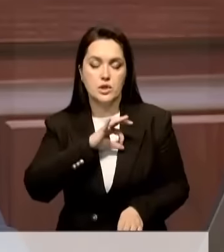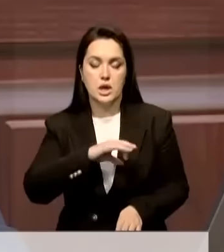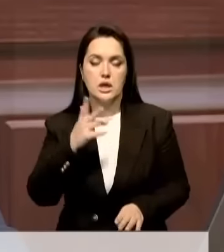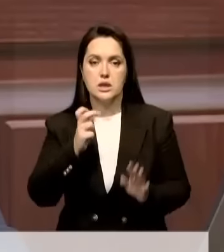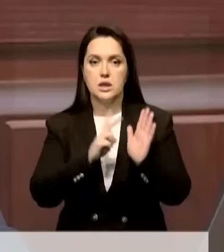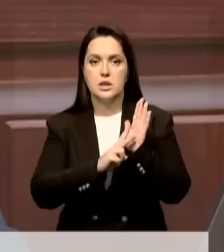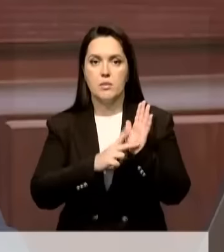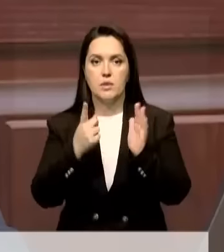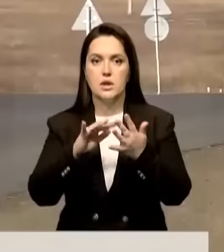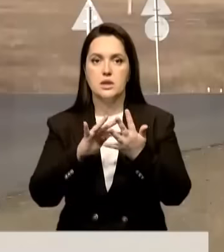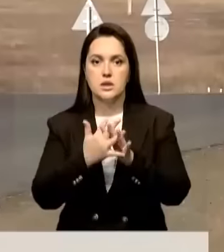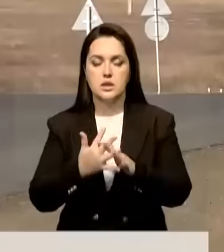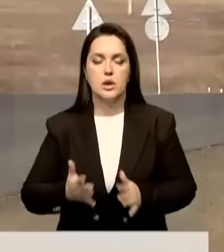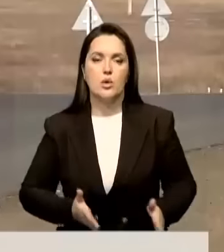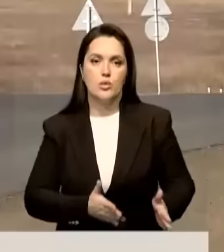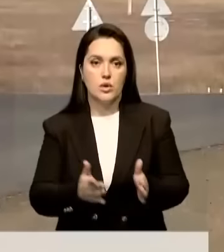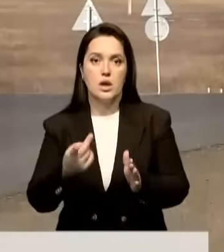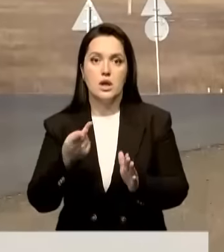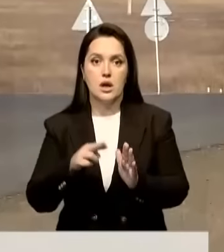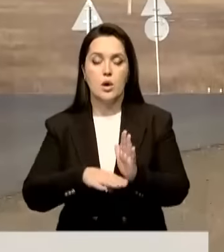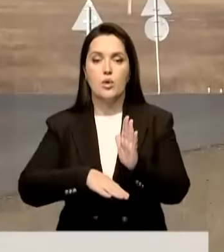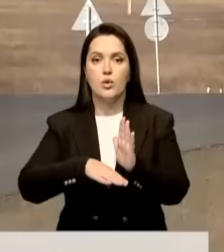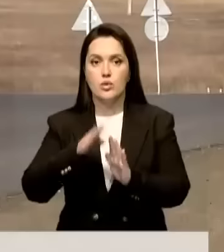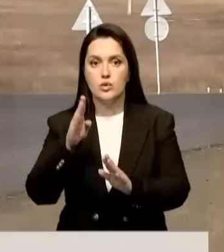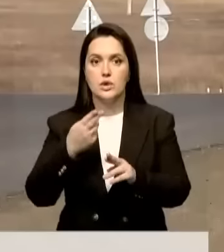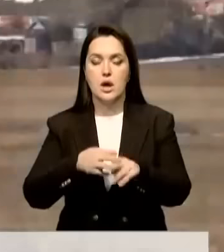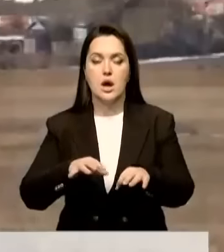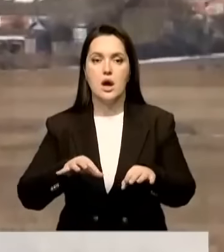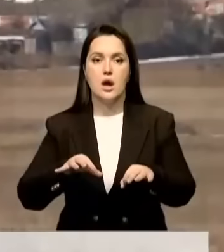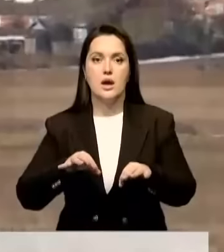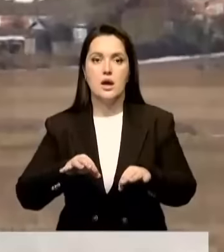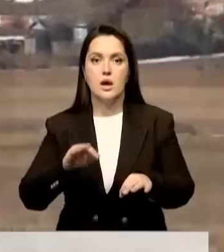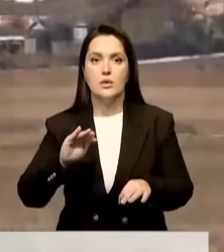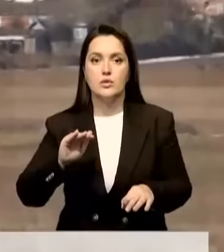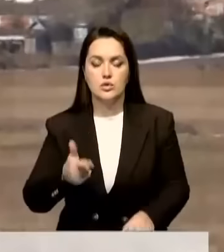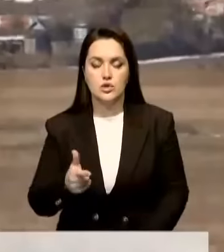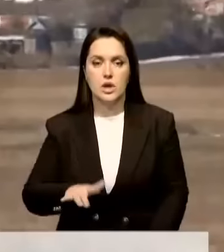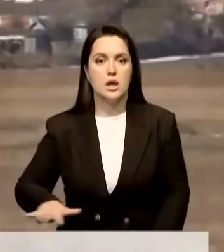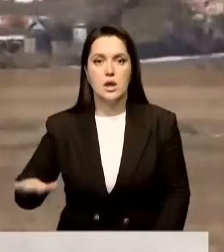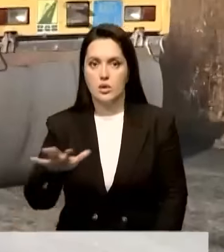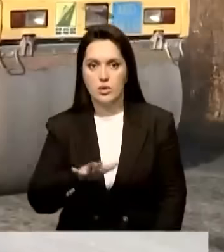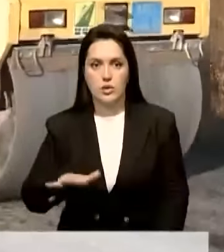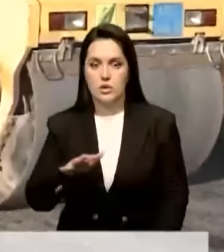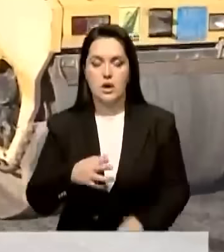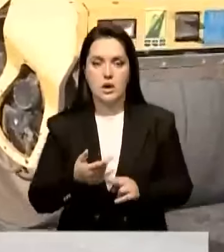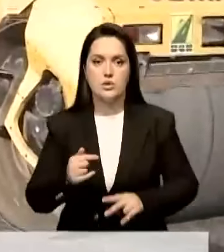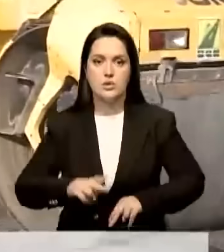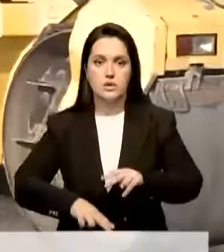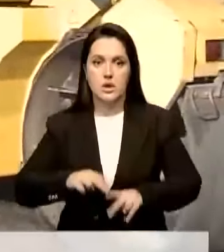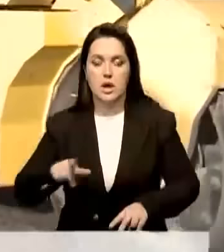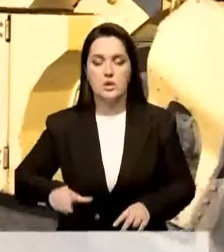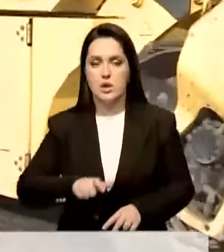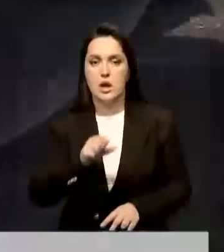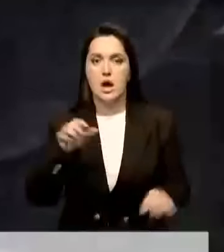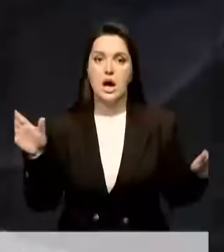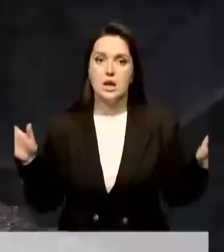371 сельскую улицу. Для улучшения транспортно-логистического потенциала южных районов региона сейчас строят дорогу от Аркалыка